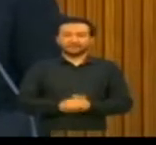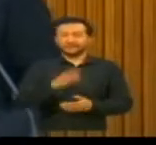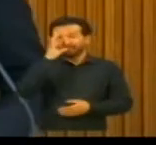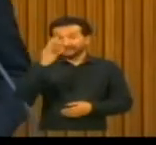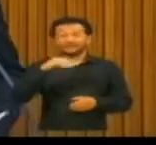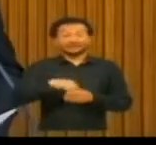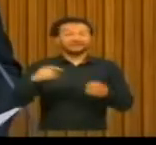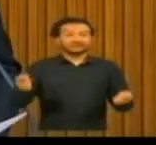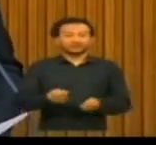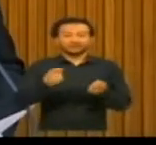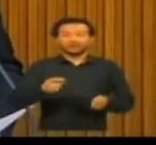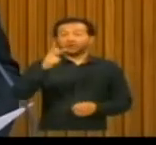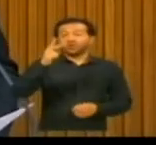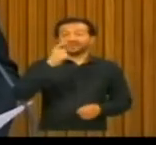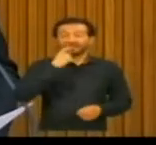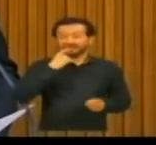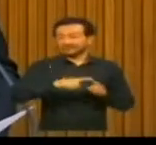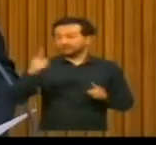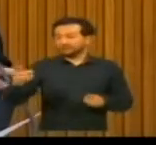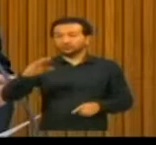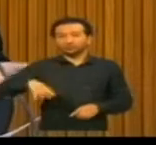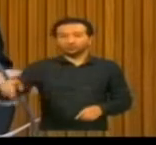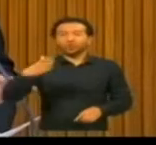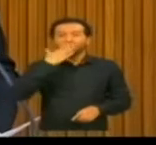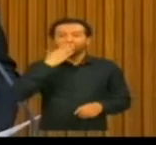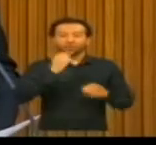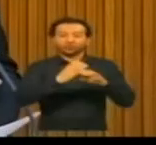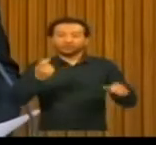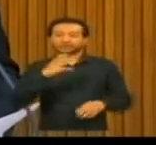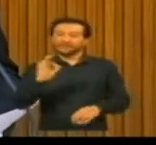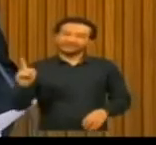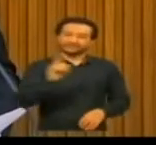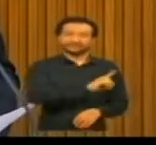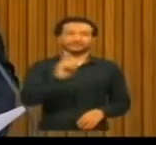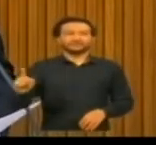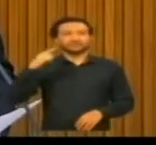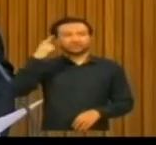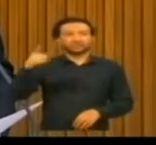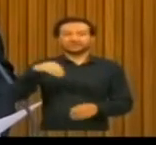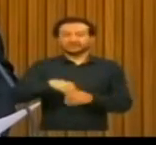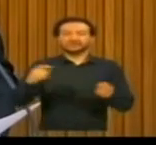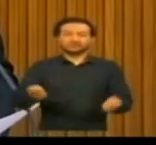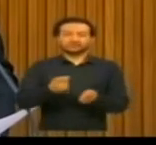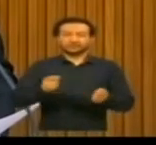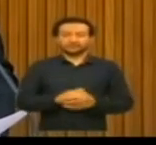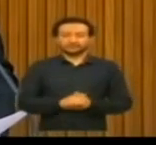için çalışıyor? 12 yaşına kadar olan çocuk okula otobüsle bedava gidip gelsin diye. Onun için çalışıyor.